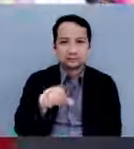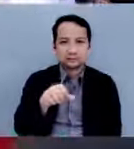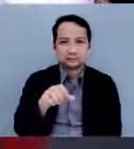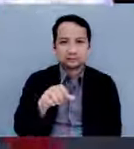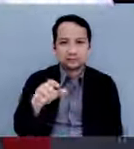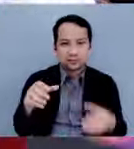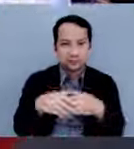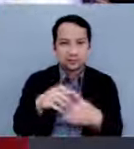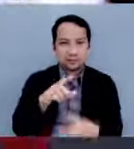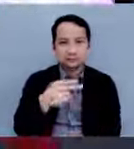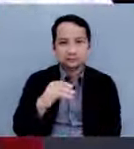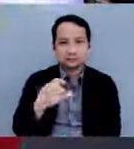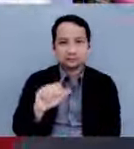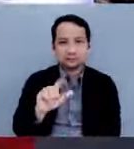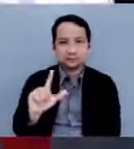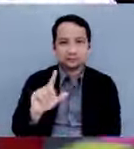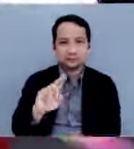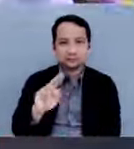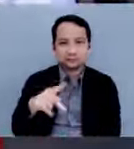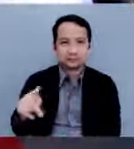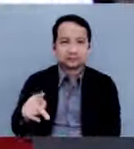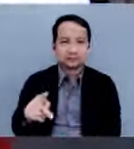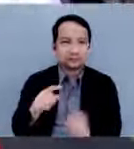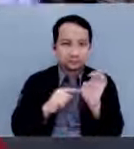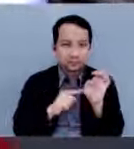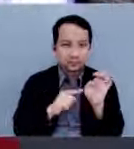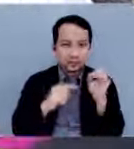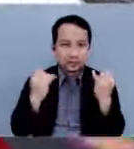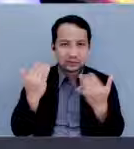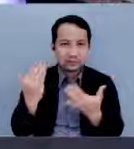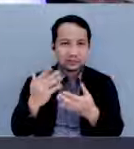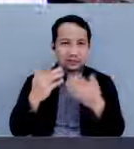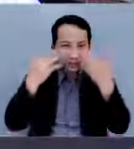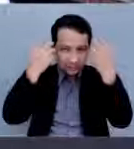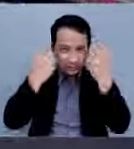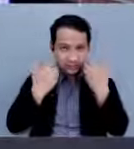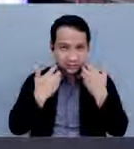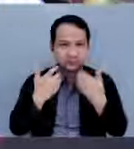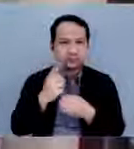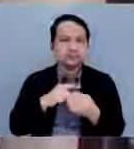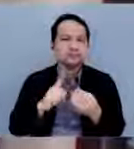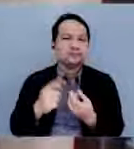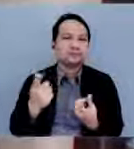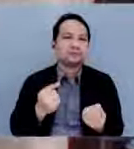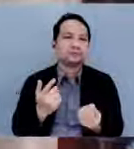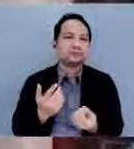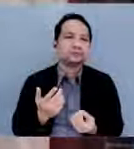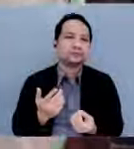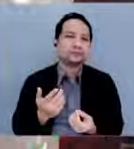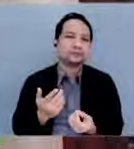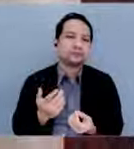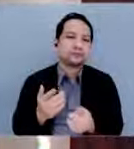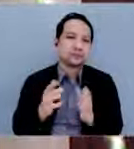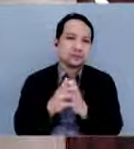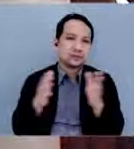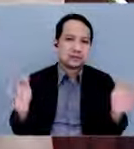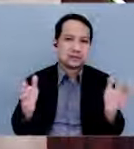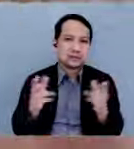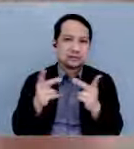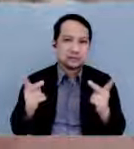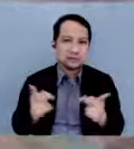siya. Sumasayaw ko habang naghuhulog. Extra effort po talaga. Papawisan kayo talaga. Saan niyo po ito ginagawa? Kasi malaking space dapat ito, di ba? Sa place po